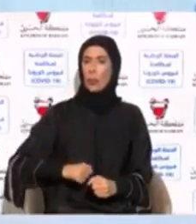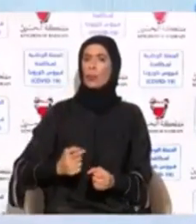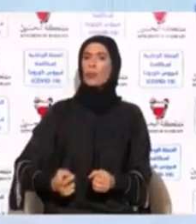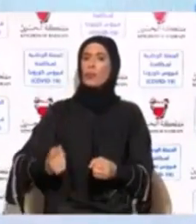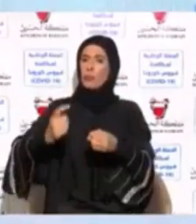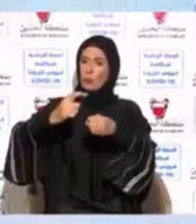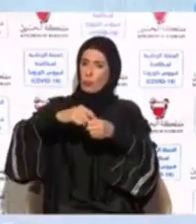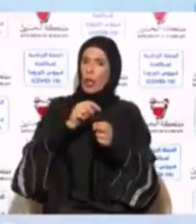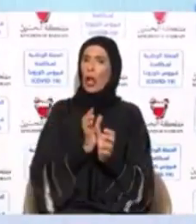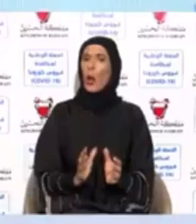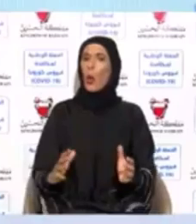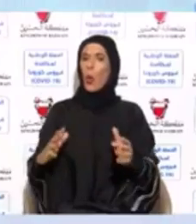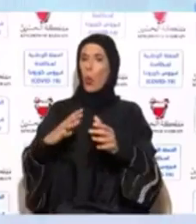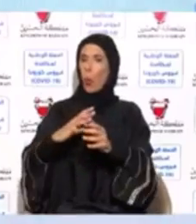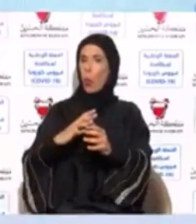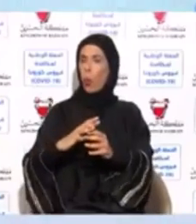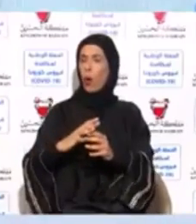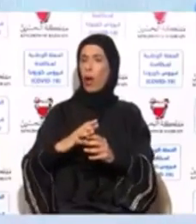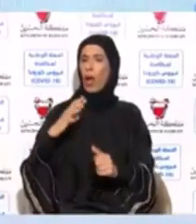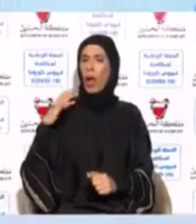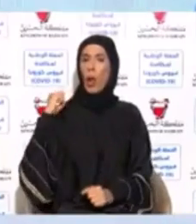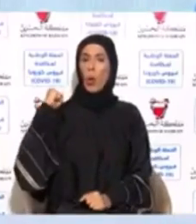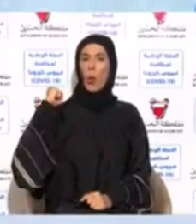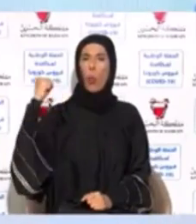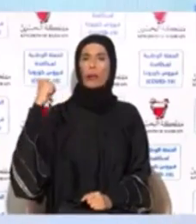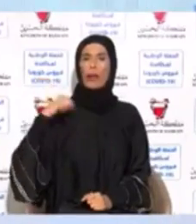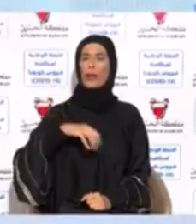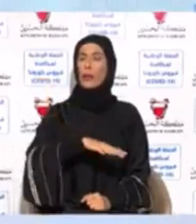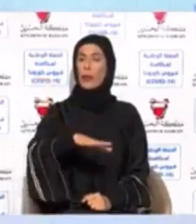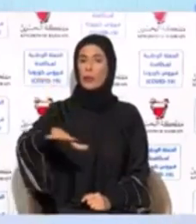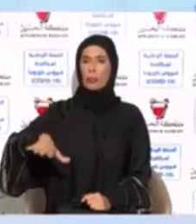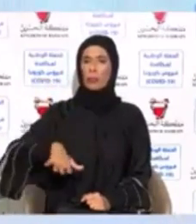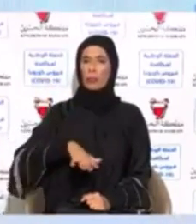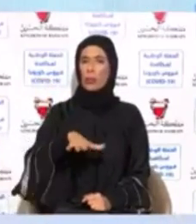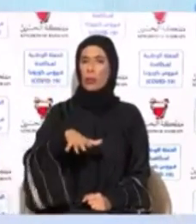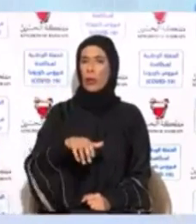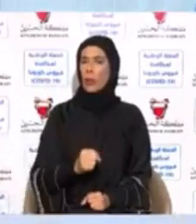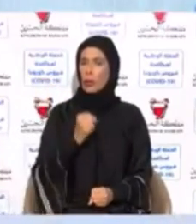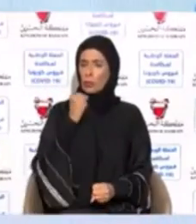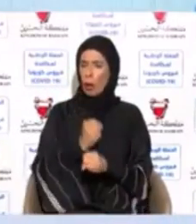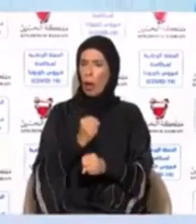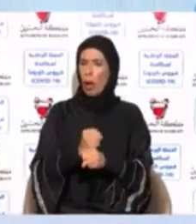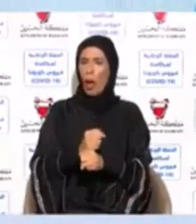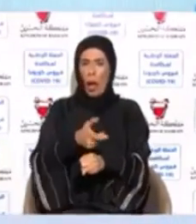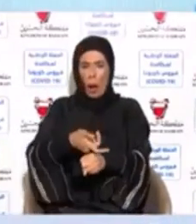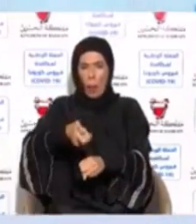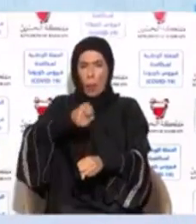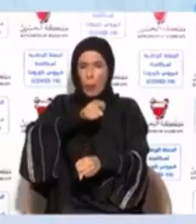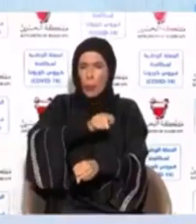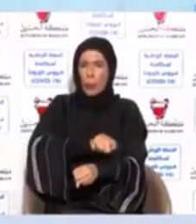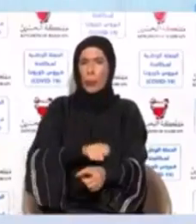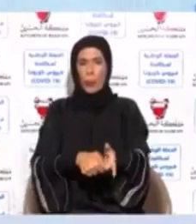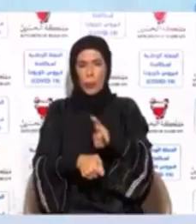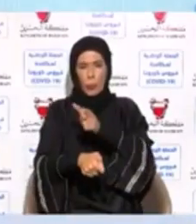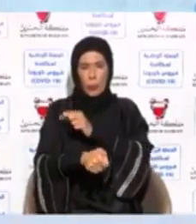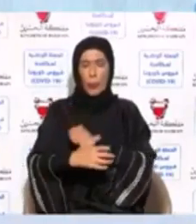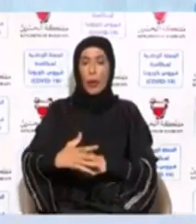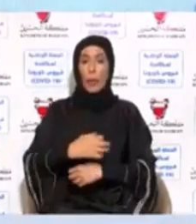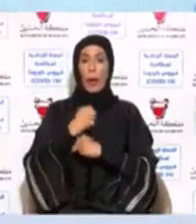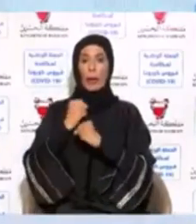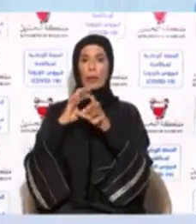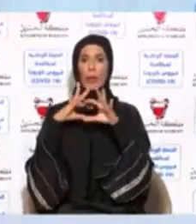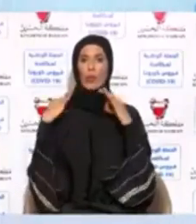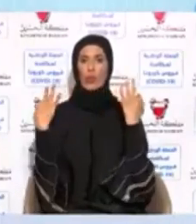وبالتعاون مع الفريق البحرين الوطني. نحن جميعا نقوم بجهود حماية هذا المجتمع اللي